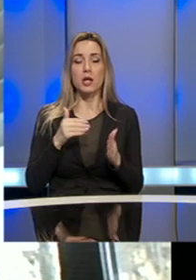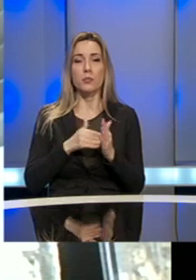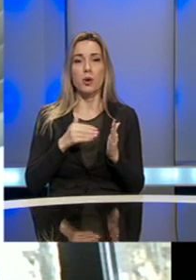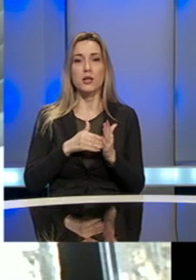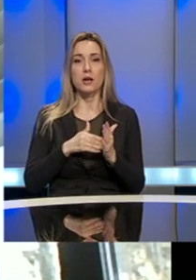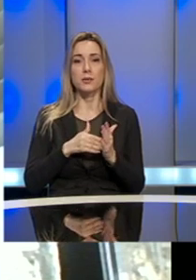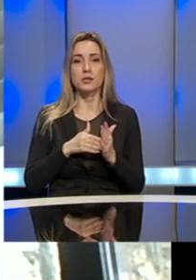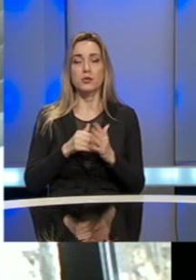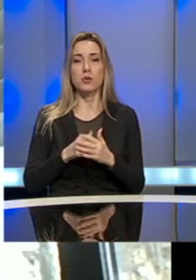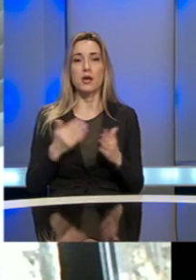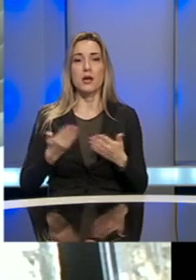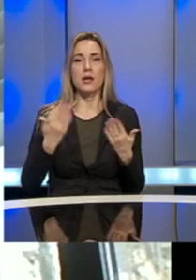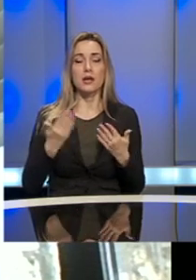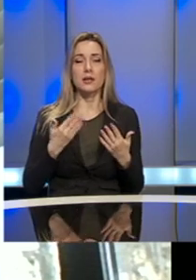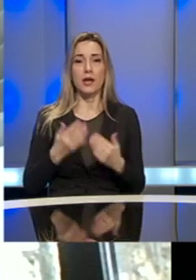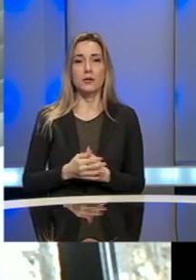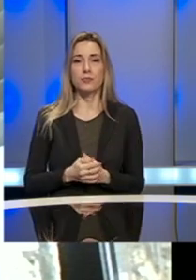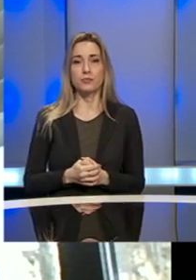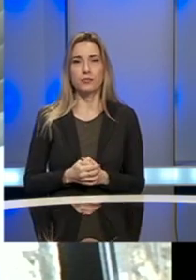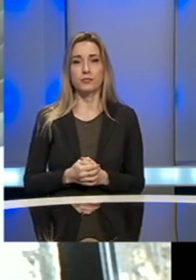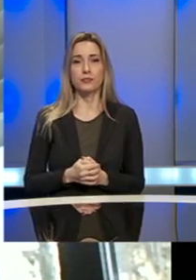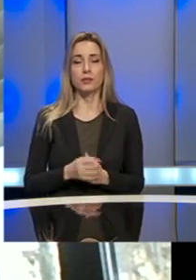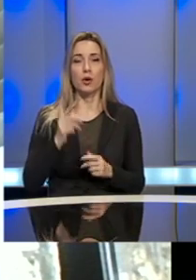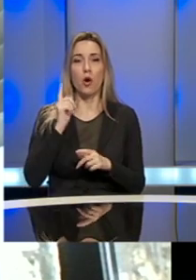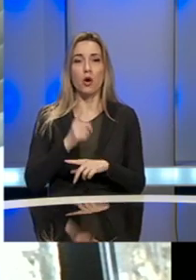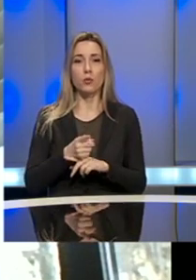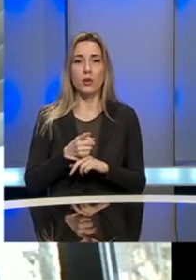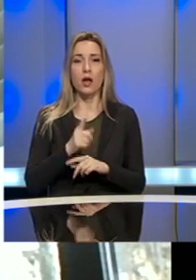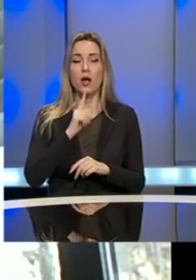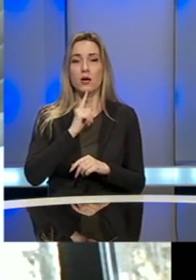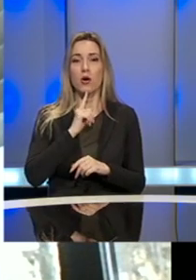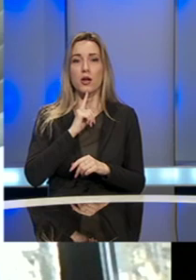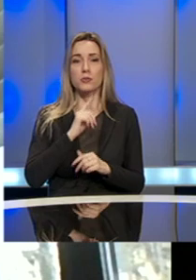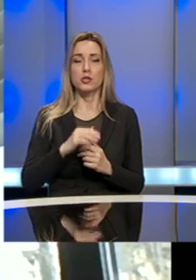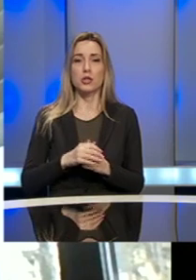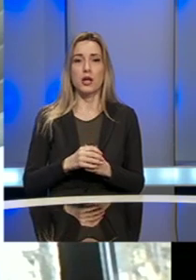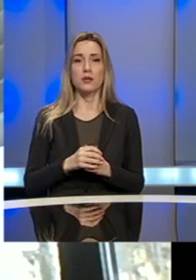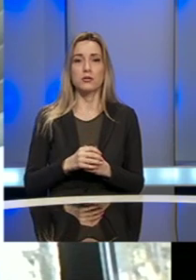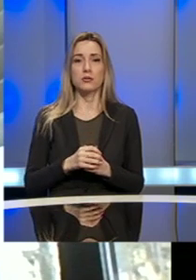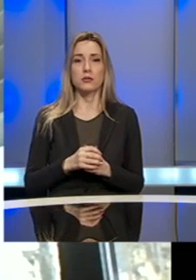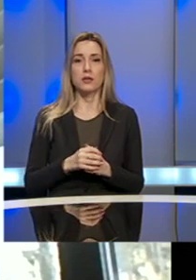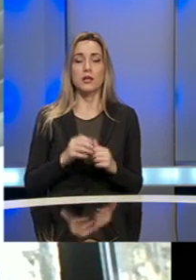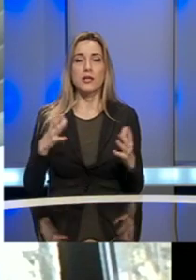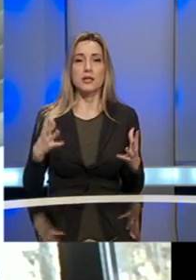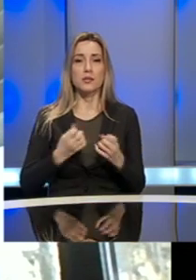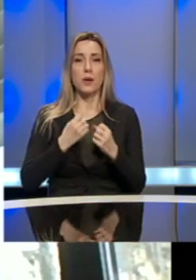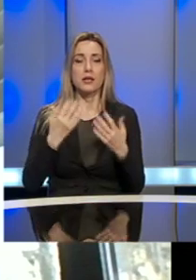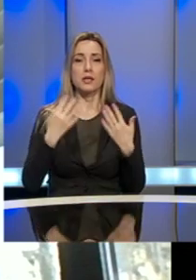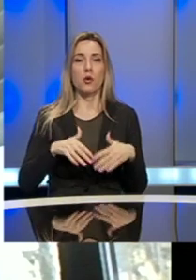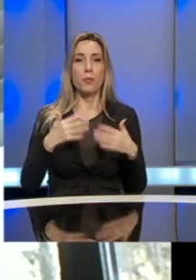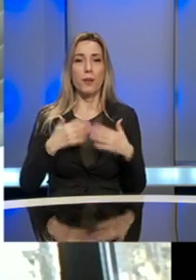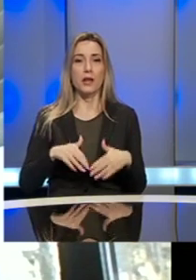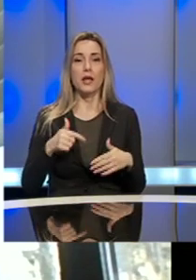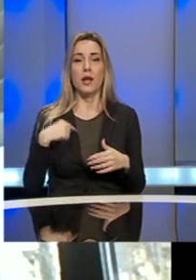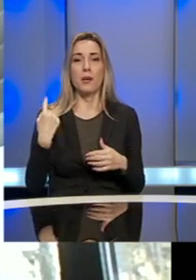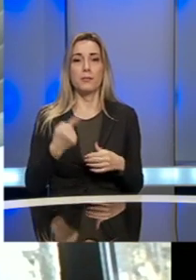su, da kažem, hitne odluke koje će u cilju da se spase kompanije. Mi